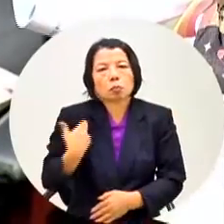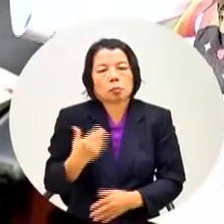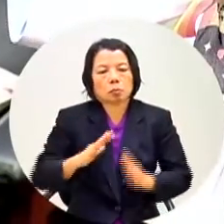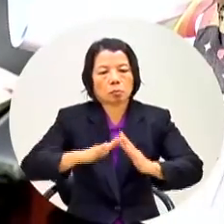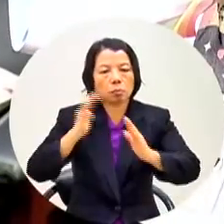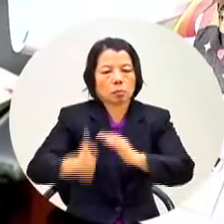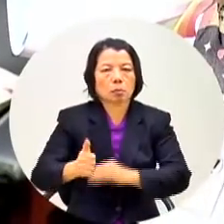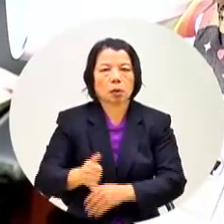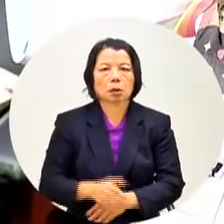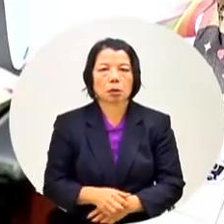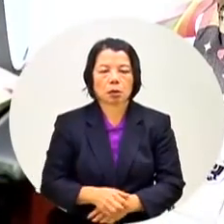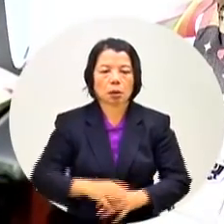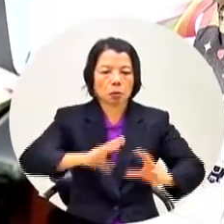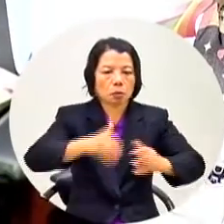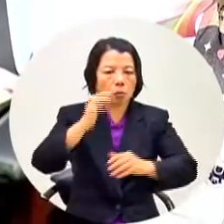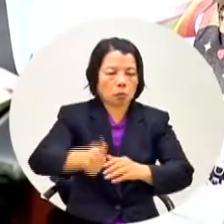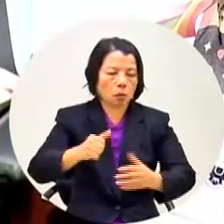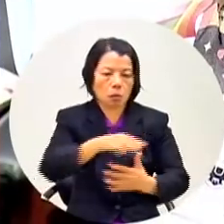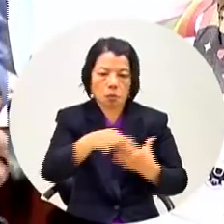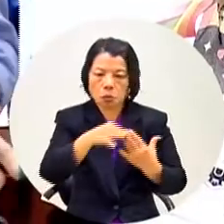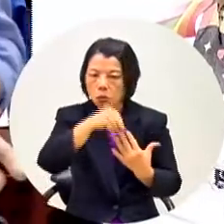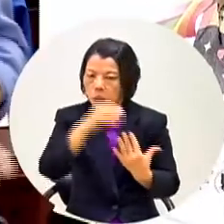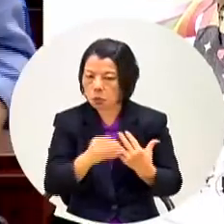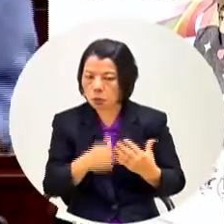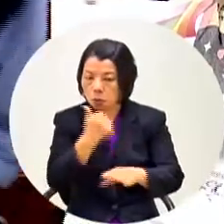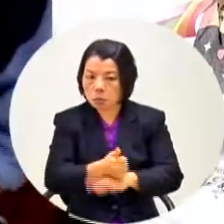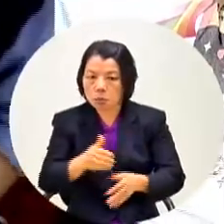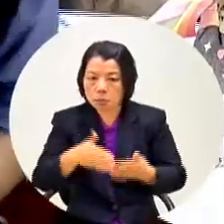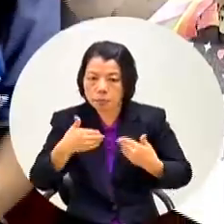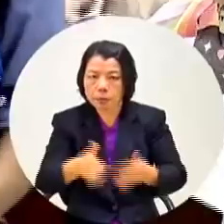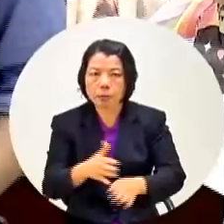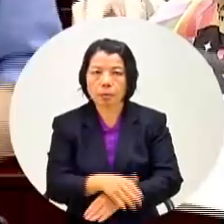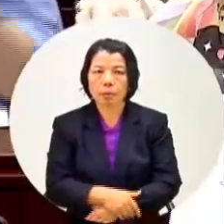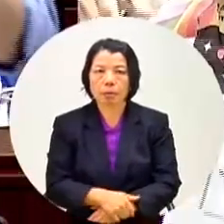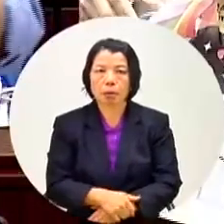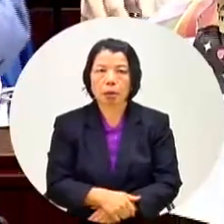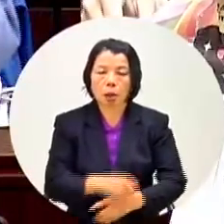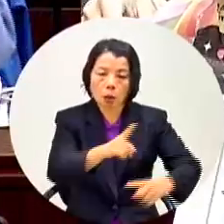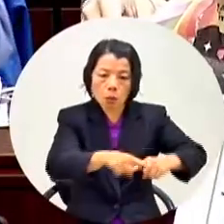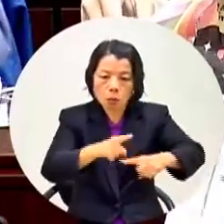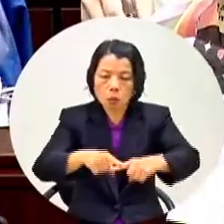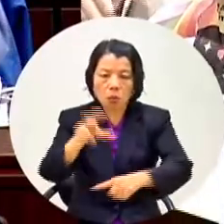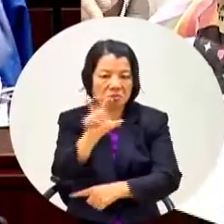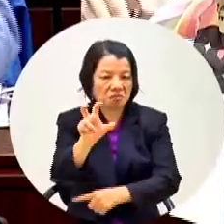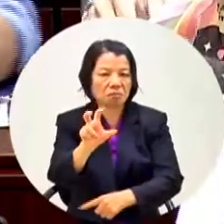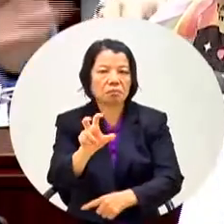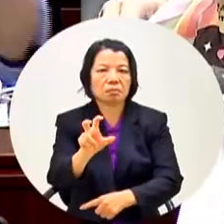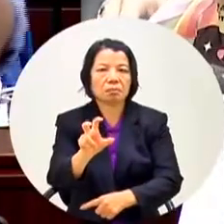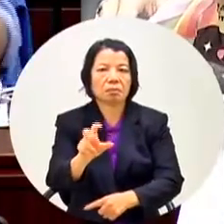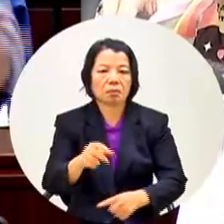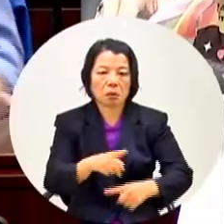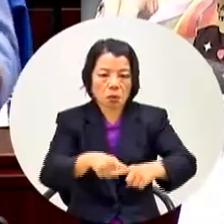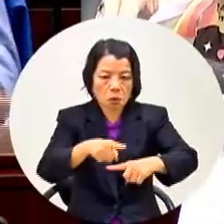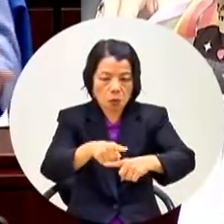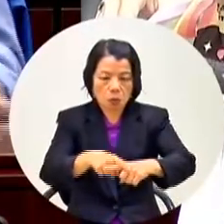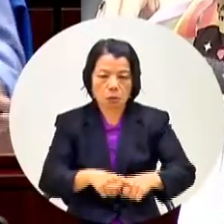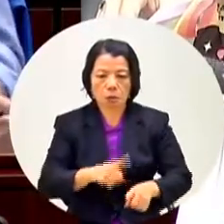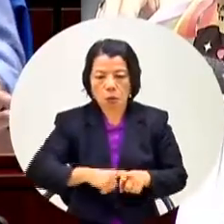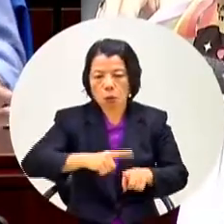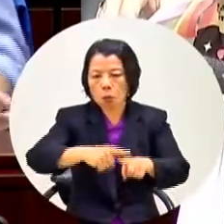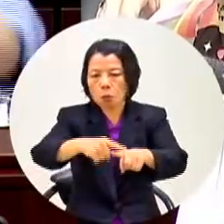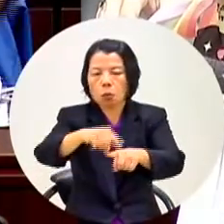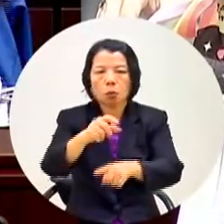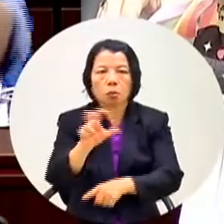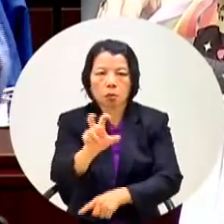影响70个路口，我怎么会不关心呢？好不好？好，谢谢。公听会是我下命令的，要求一定要倾听